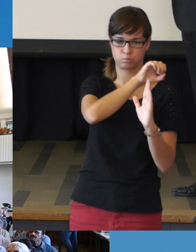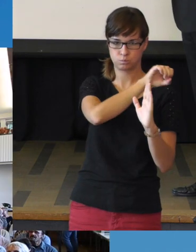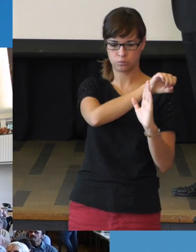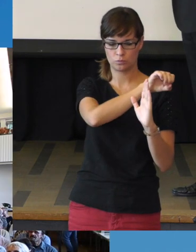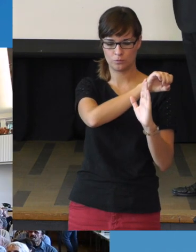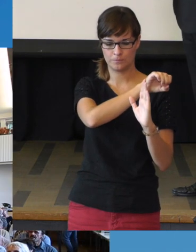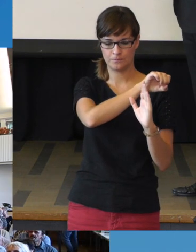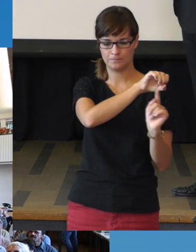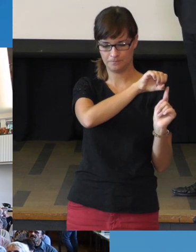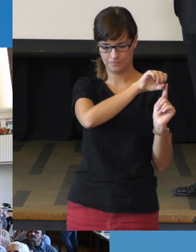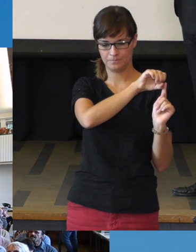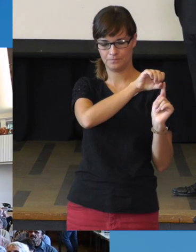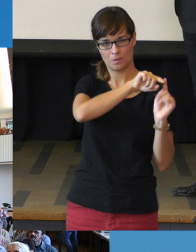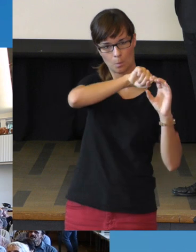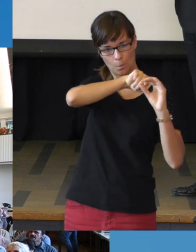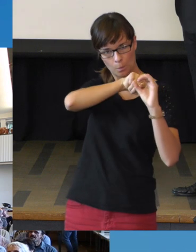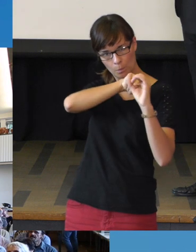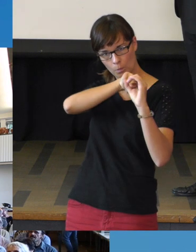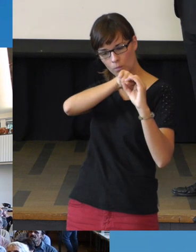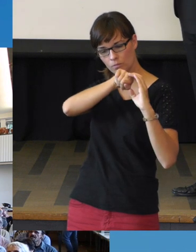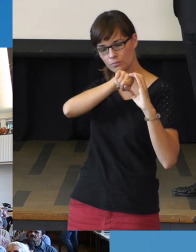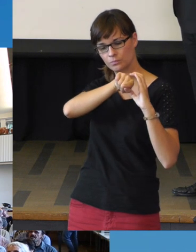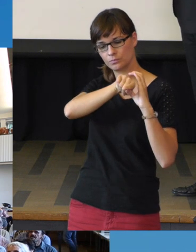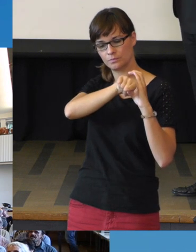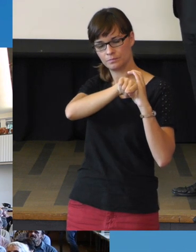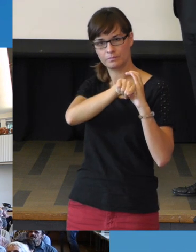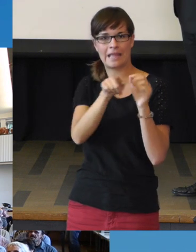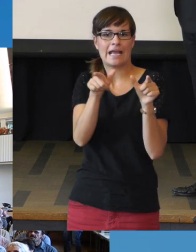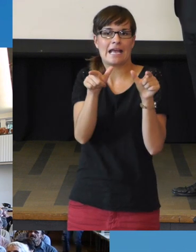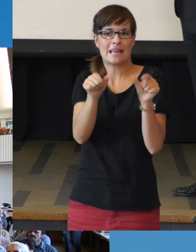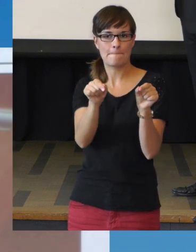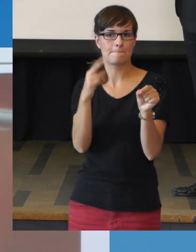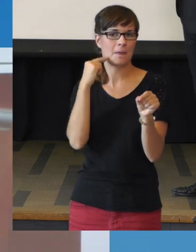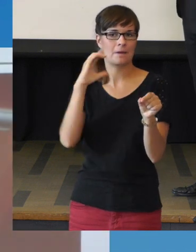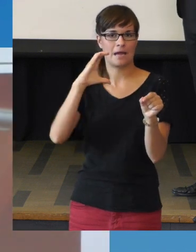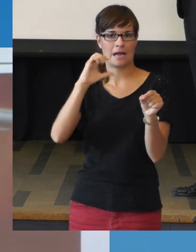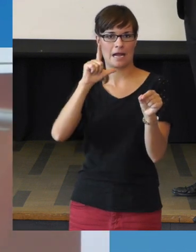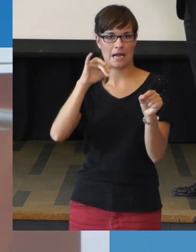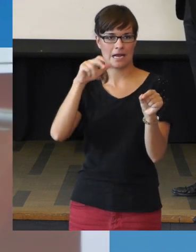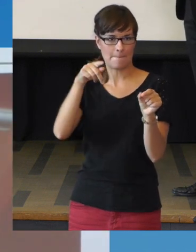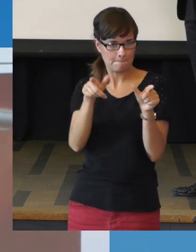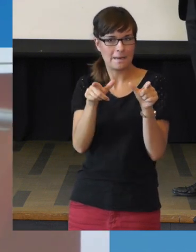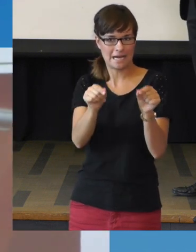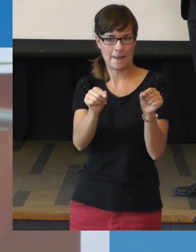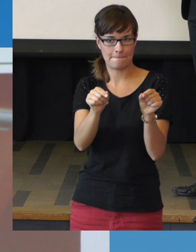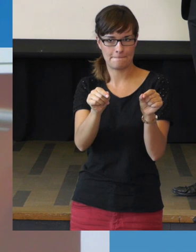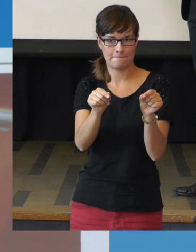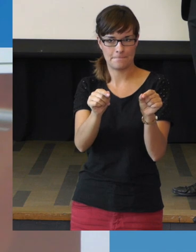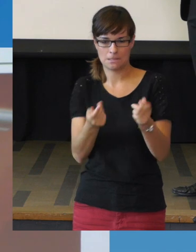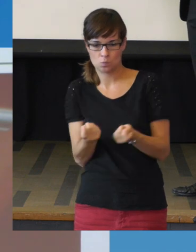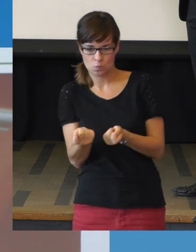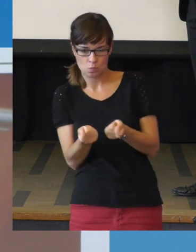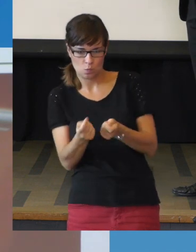Und über diesen dicken Katheter kommt dann der sogenannte Clip, der an einem steuerbaren Katheter